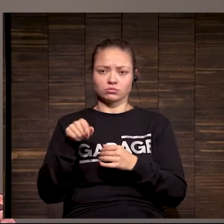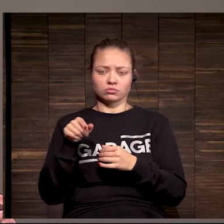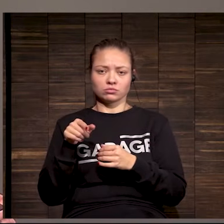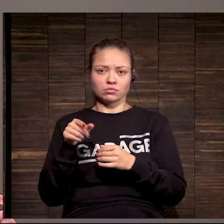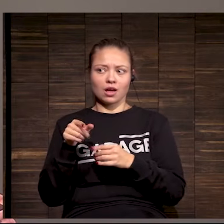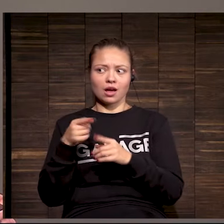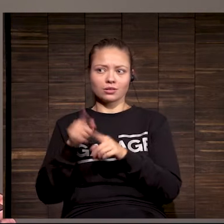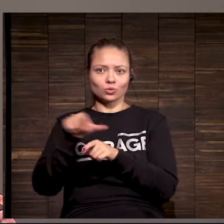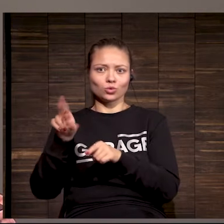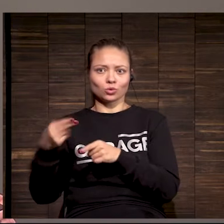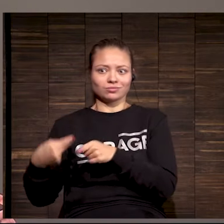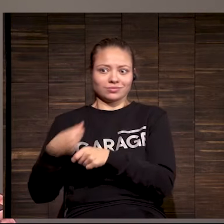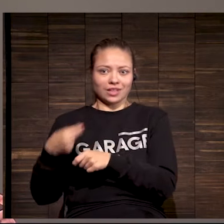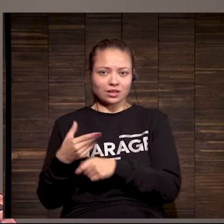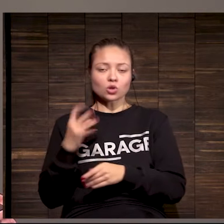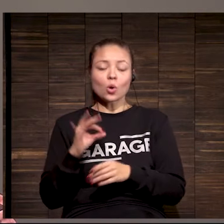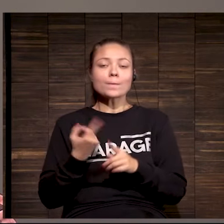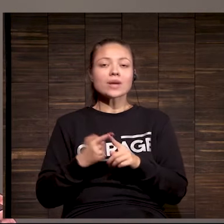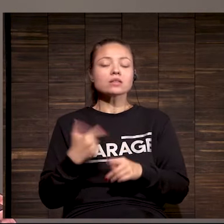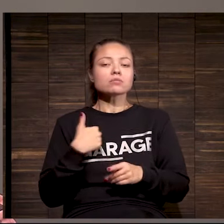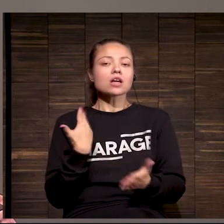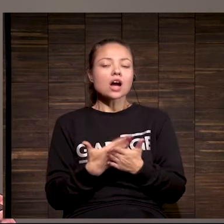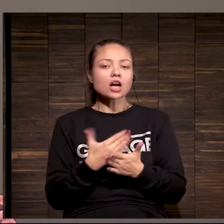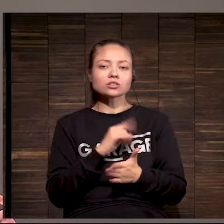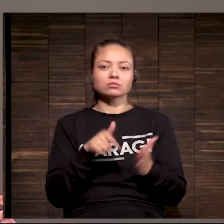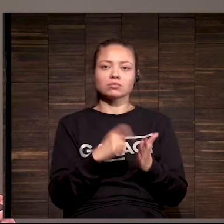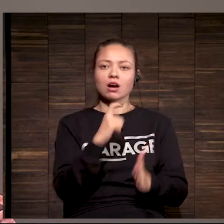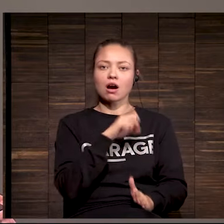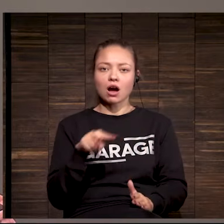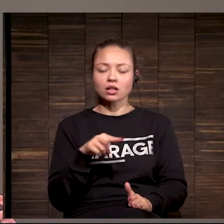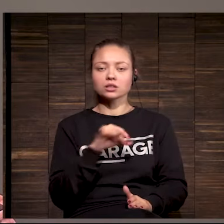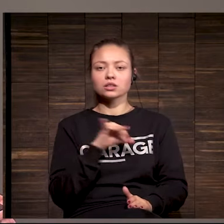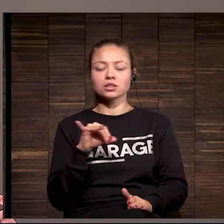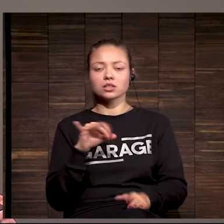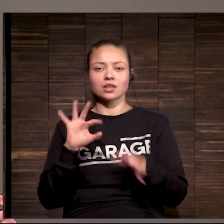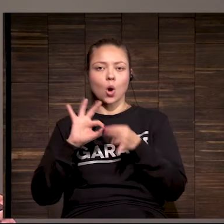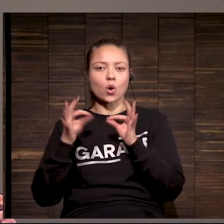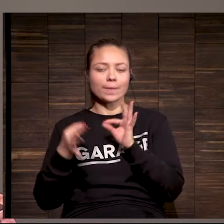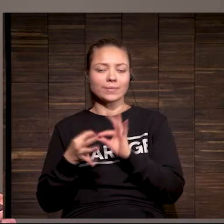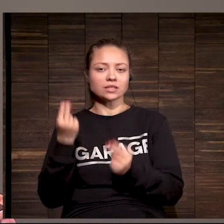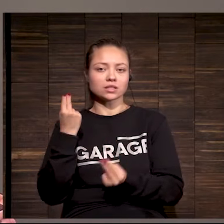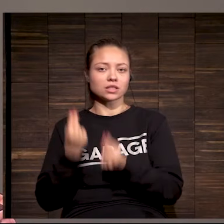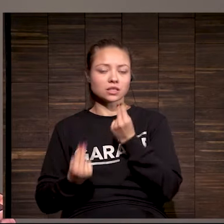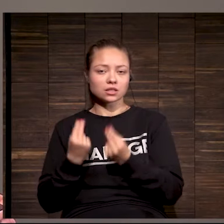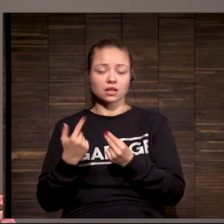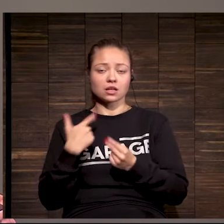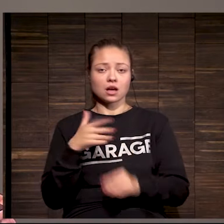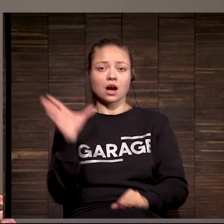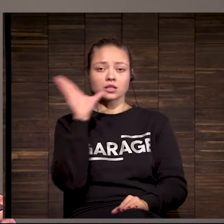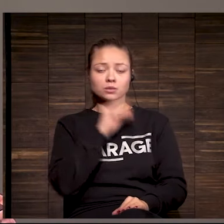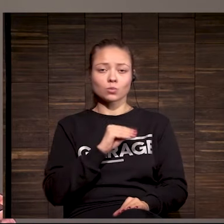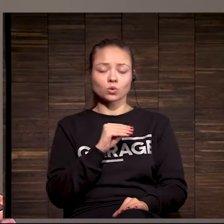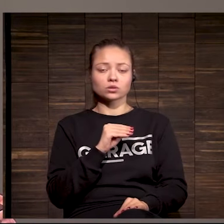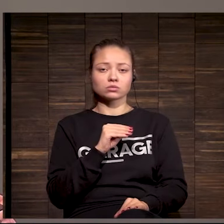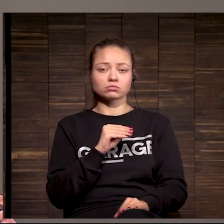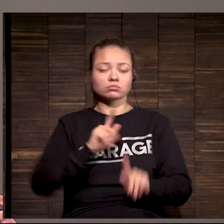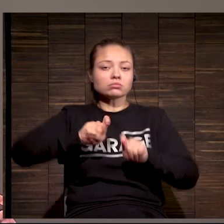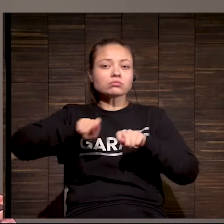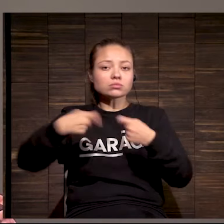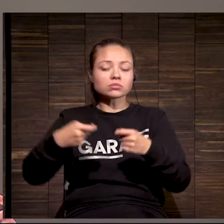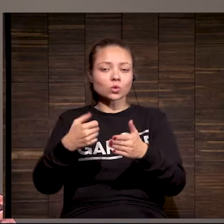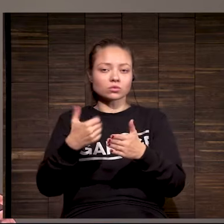которые тебе деньги дают но мне кажется что и в halia и на олимпийских играх я смог донести